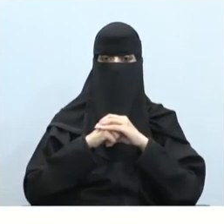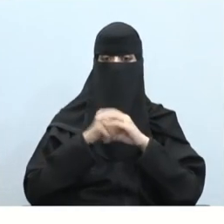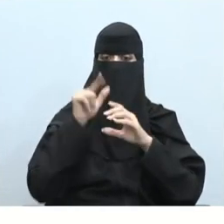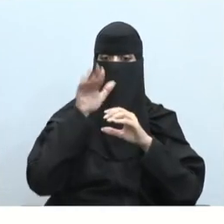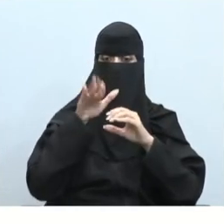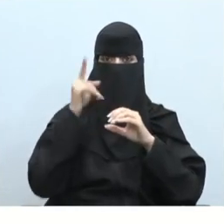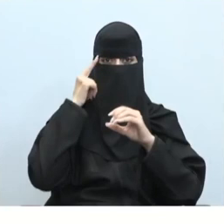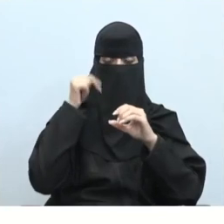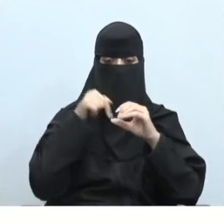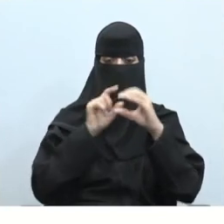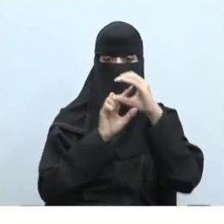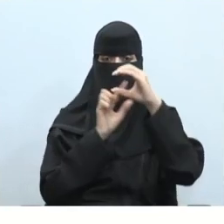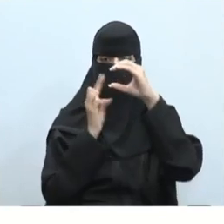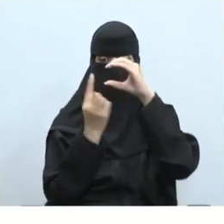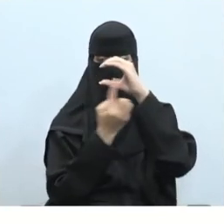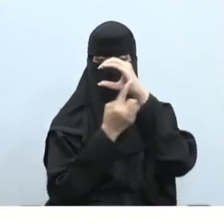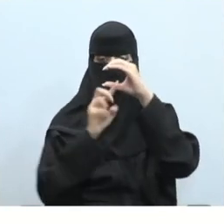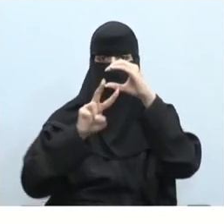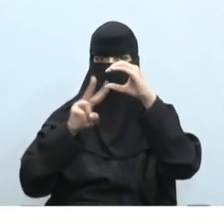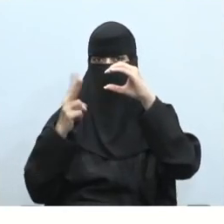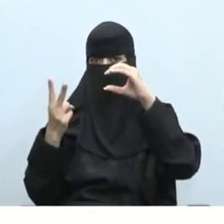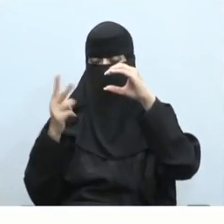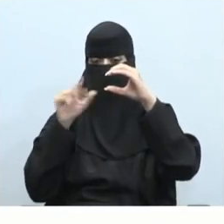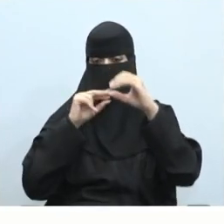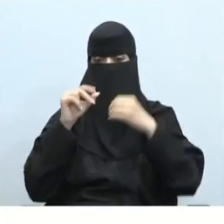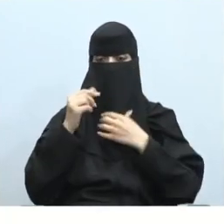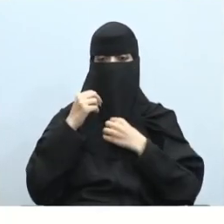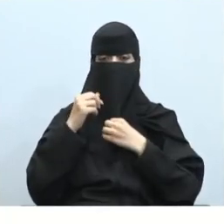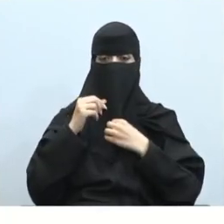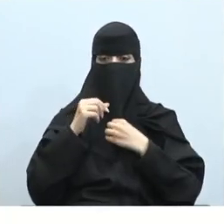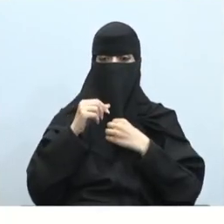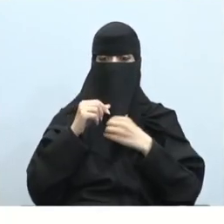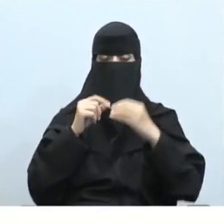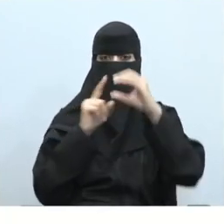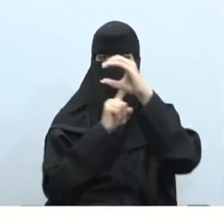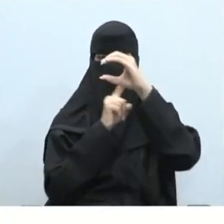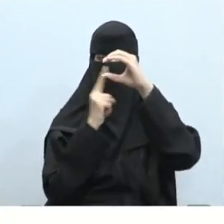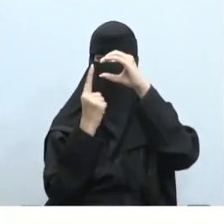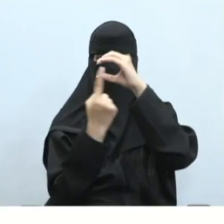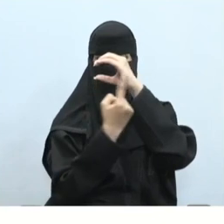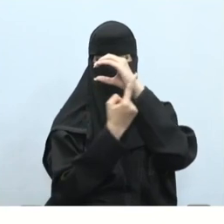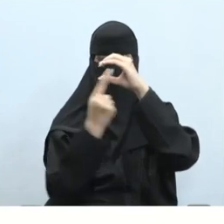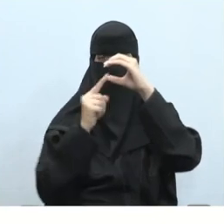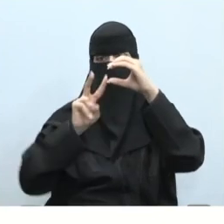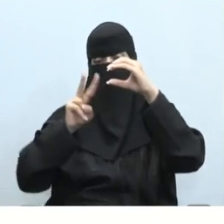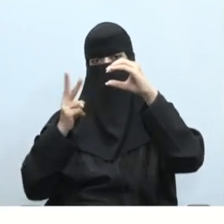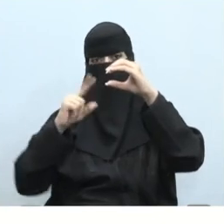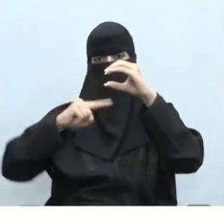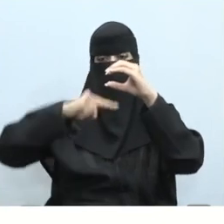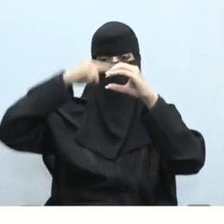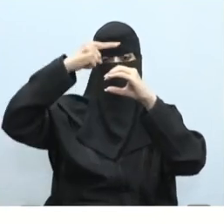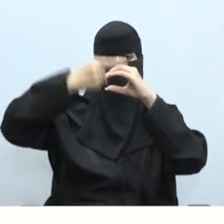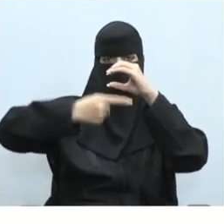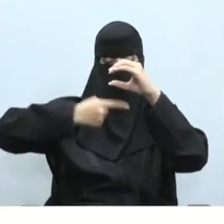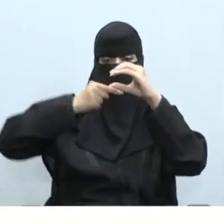ابعاد الارض ابناء وبنات الطلاب تختلف كما ذكرنا لكم ان القطر الاستوائي يختلف عن